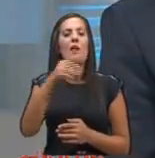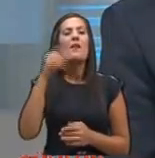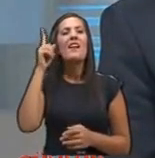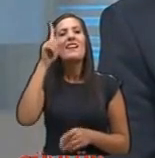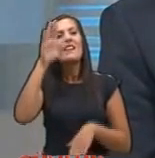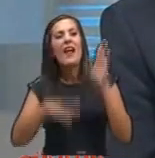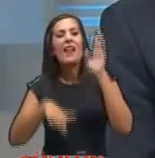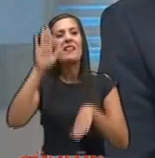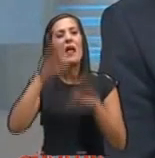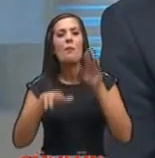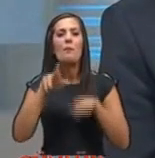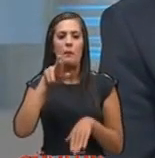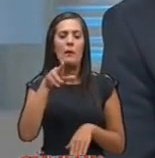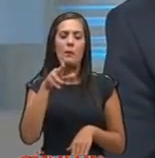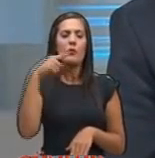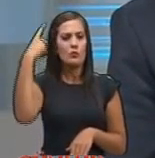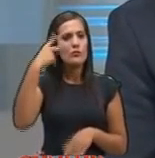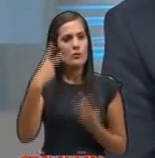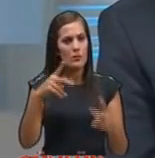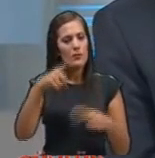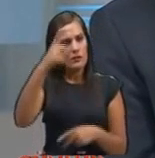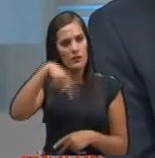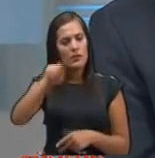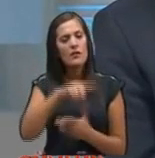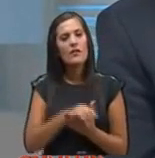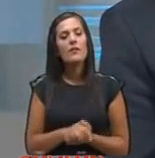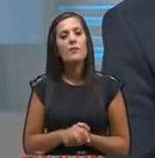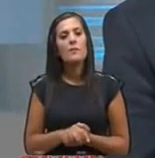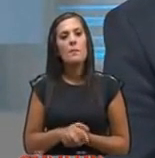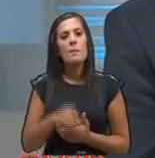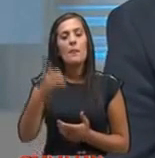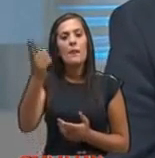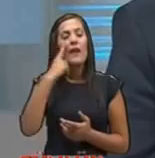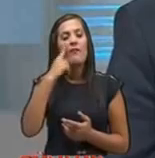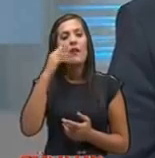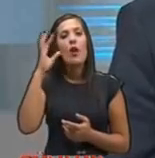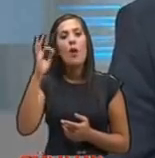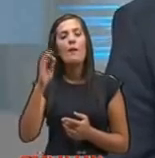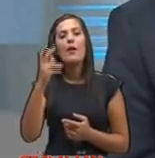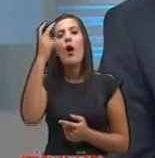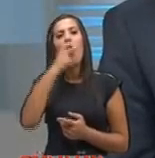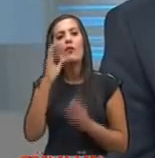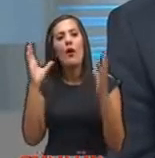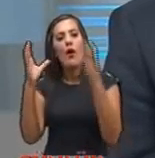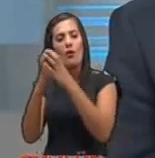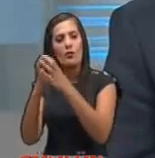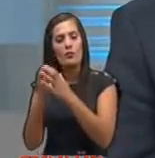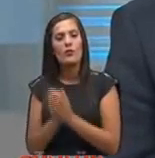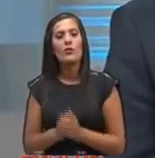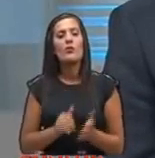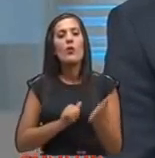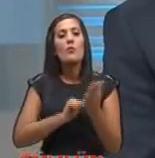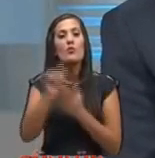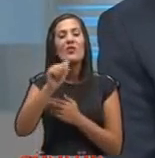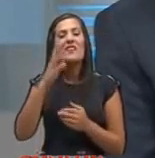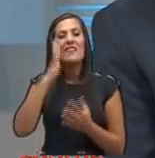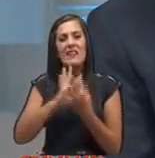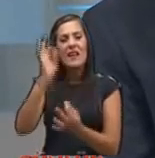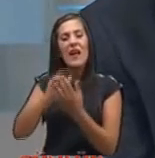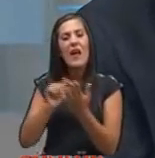gibi, düşünülebilir. Bu Devlet Opera Korosu bütün